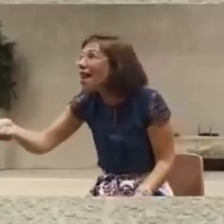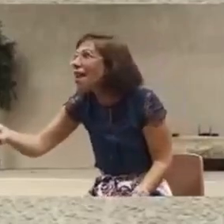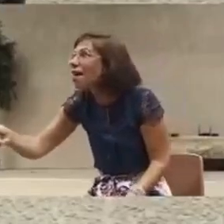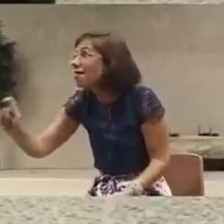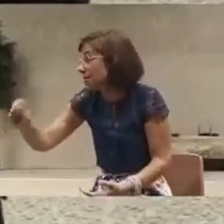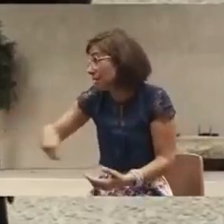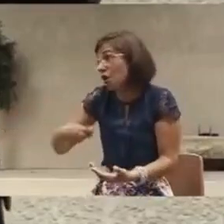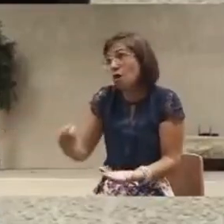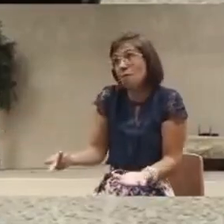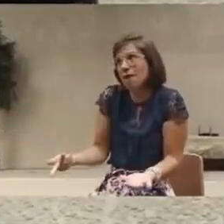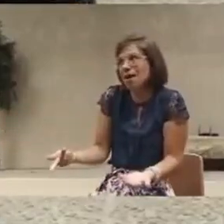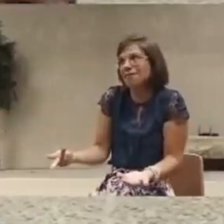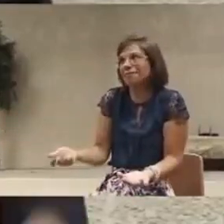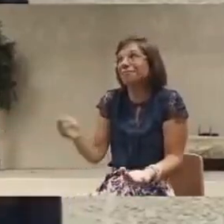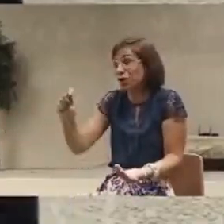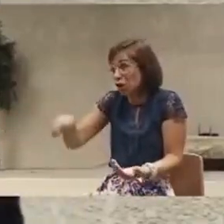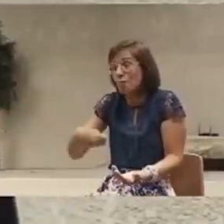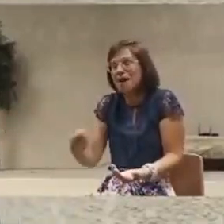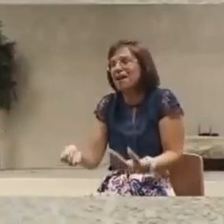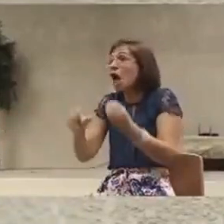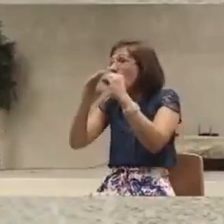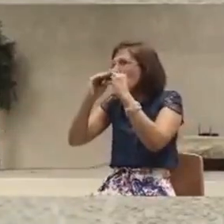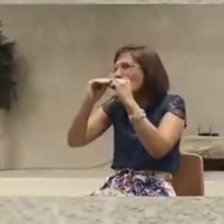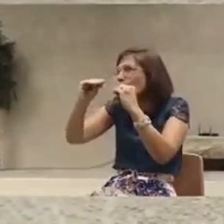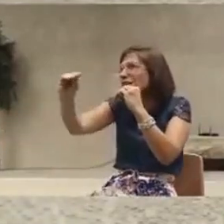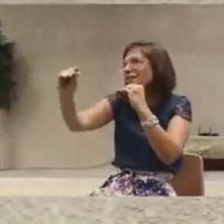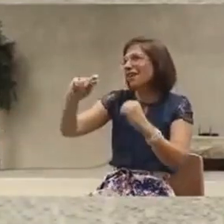Le désert, c'est normal.